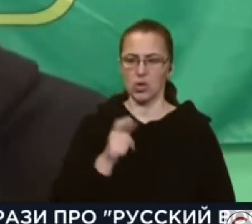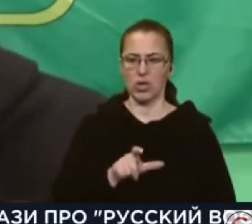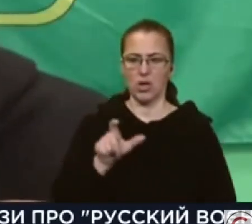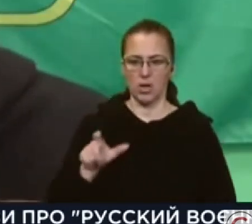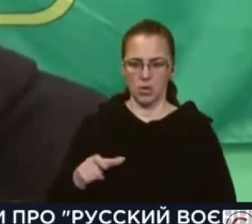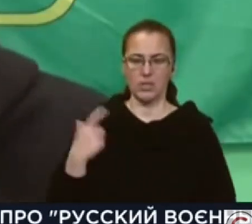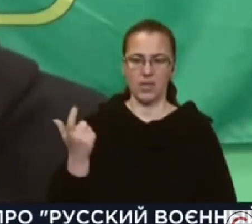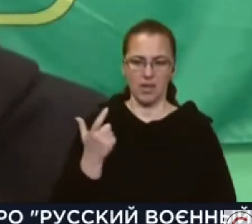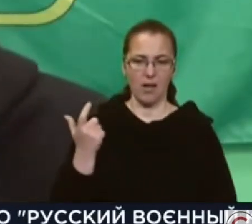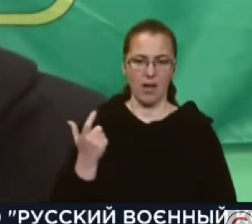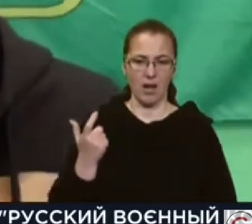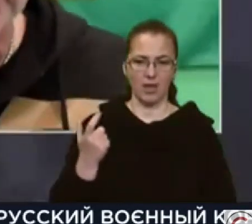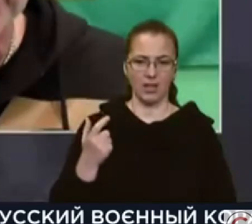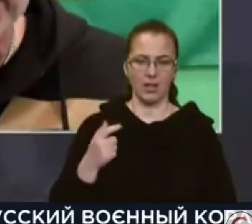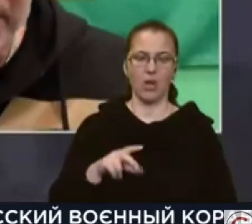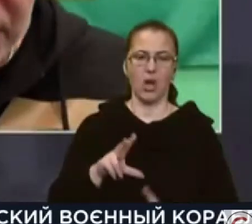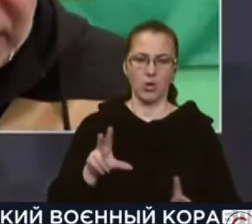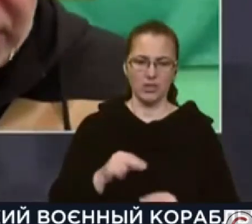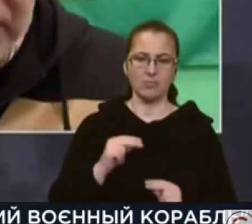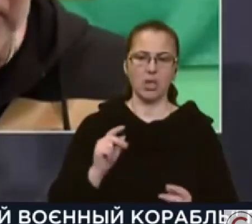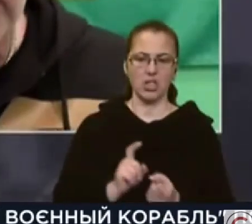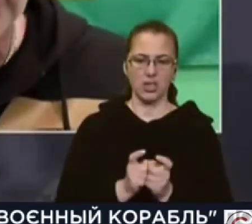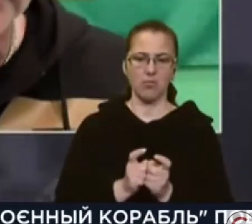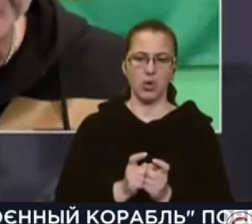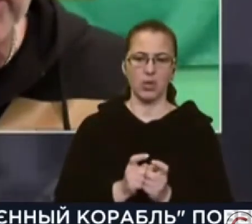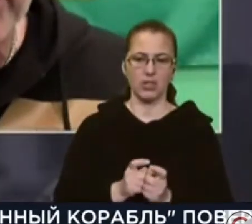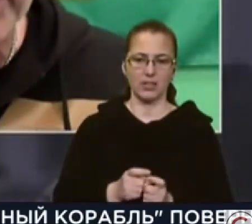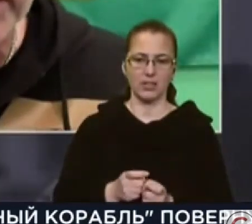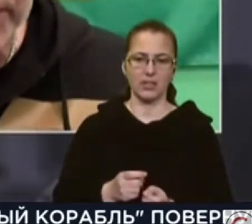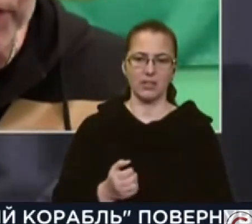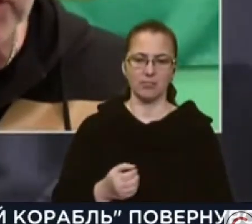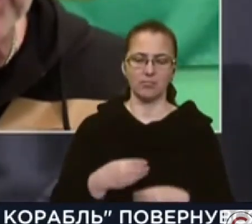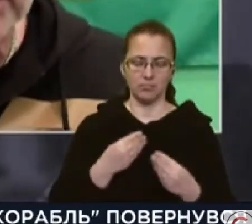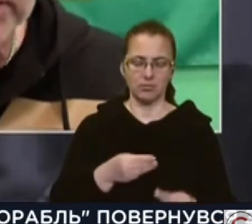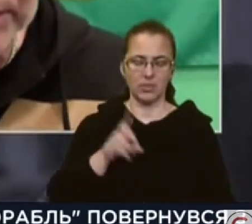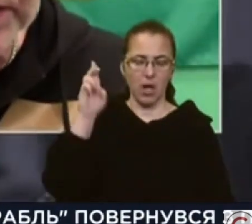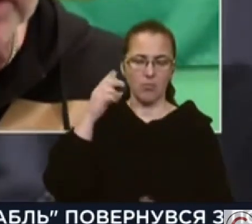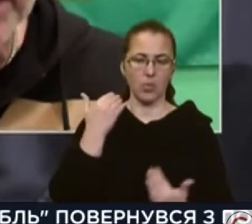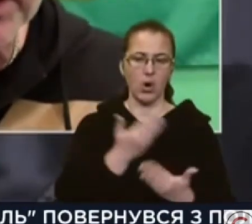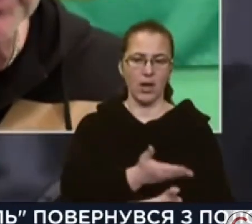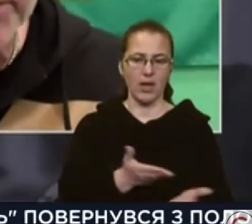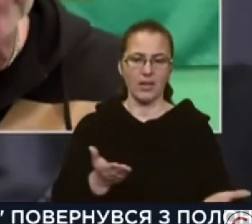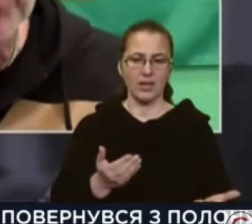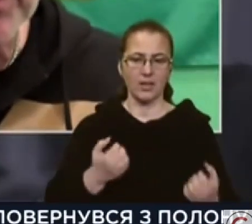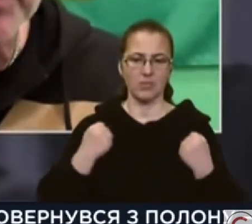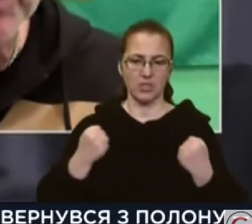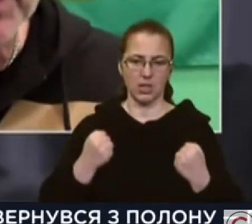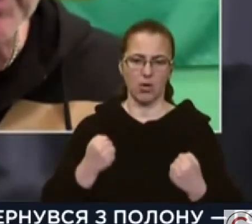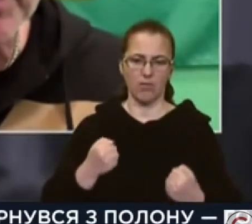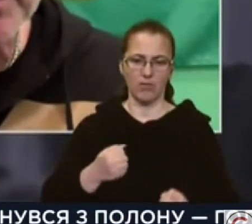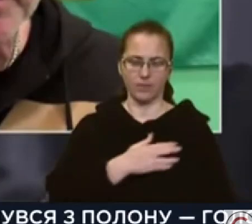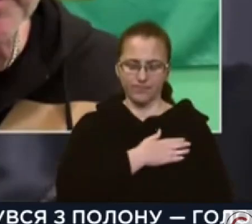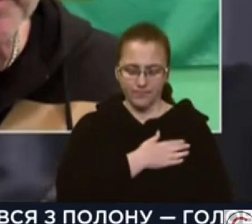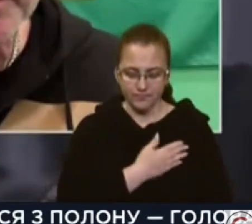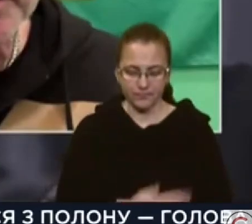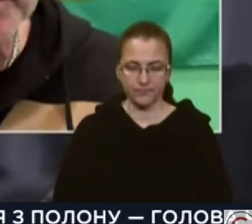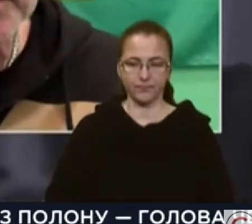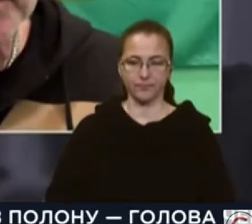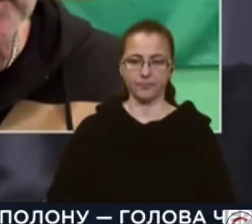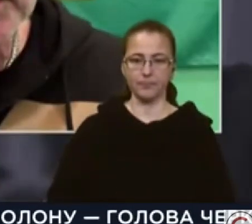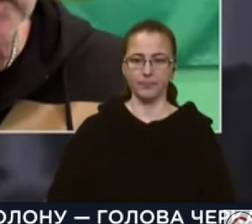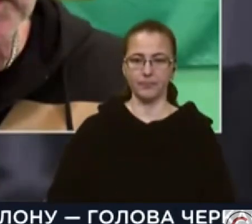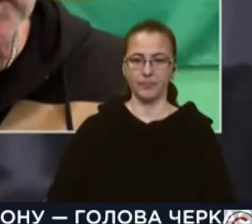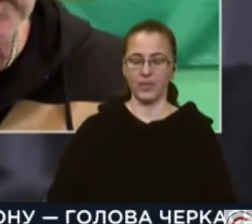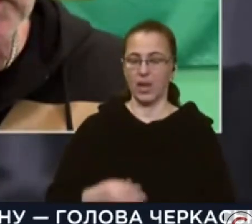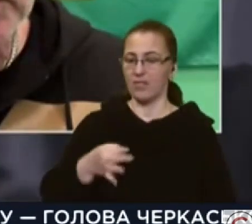многих харьковчан, успешно борются, и дай Бог їм здоров'я, і большое спасибо, низький поклон їм за это. Ви згадали